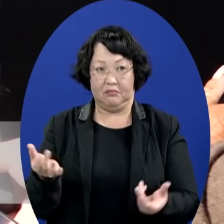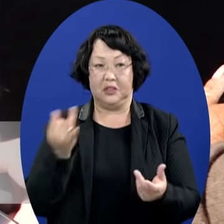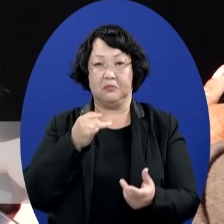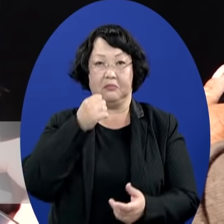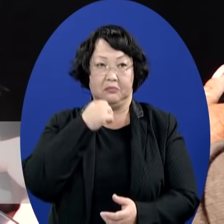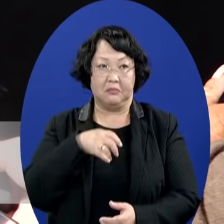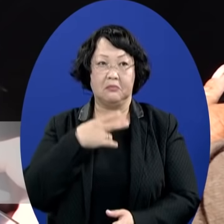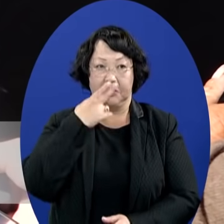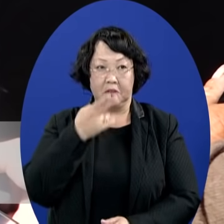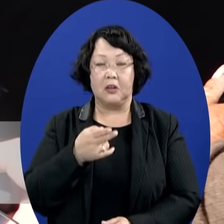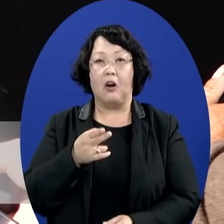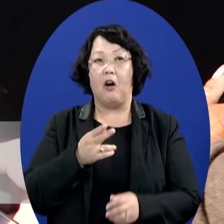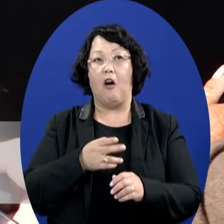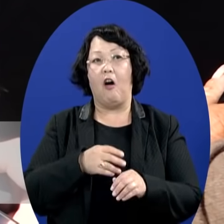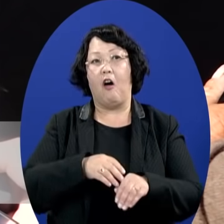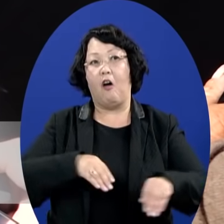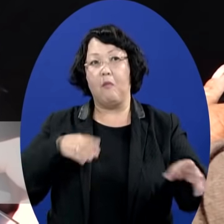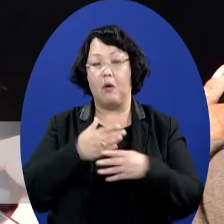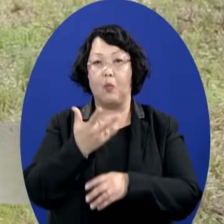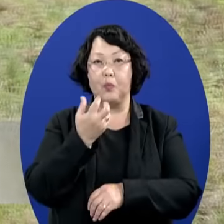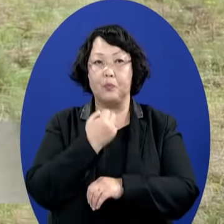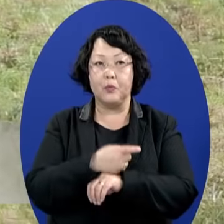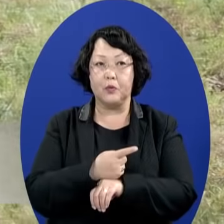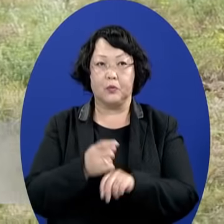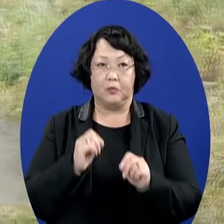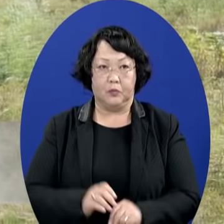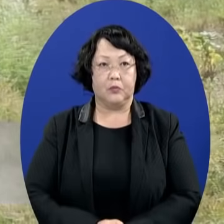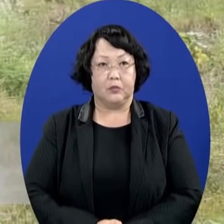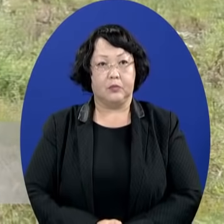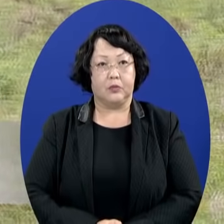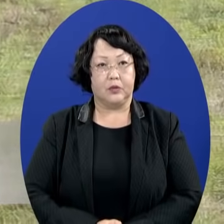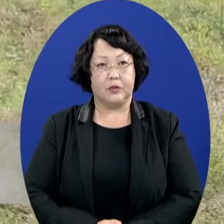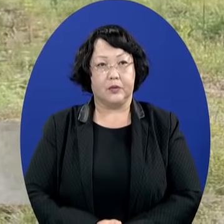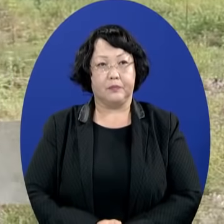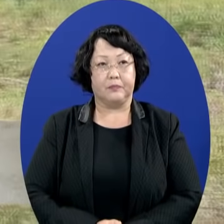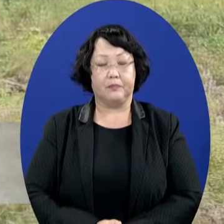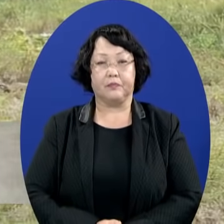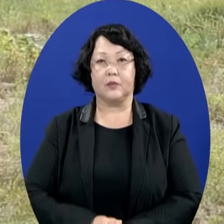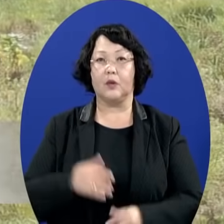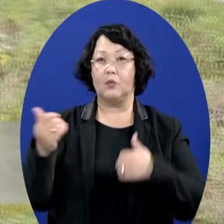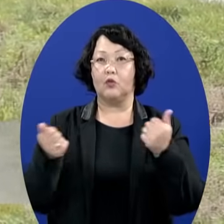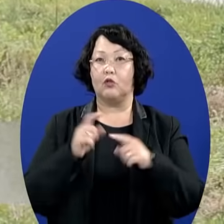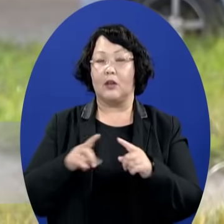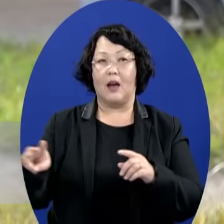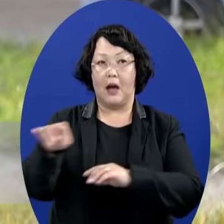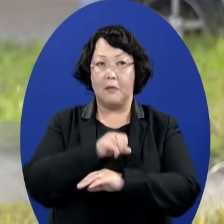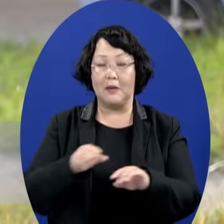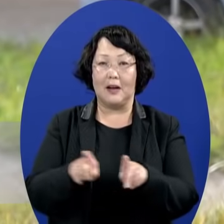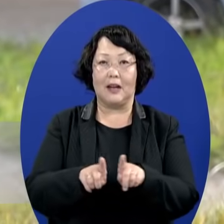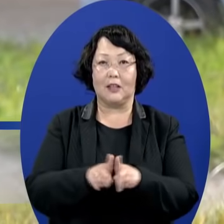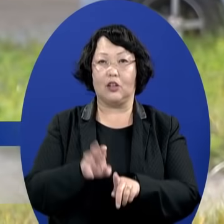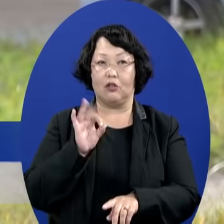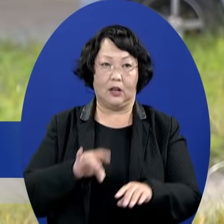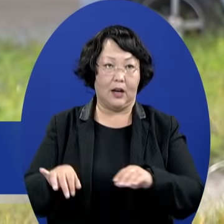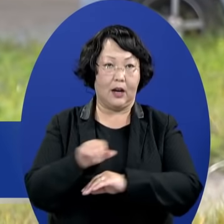очиртоо хар нэгээд очирлаад 30 минут болж байна би лон. За бусад аймаг орон нутгата муу айдал Орхон аймгийн хэмжээнд